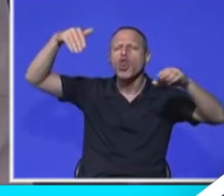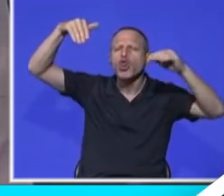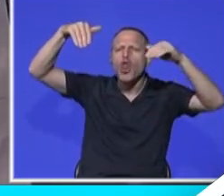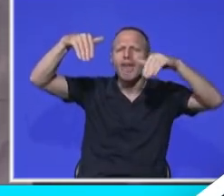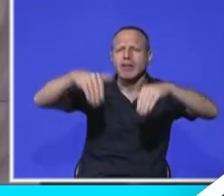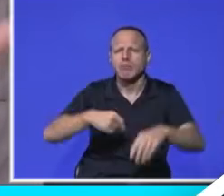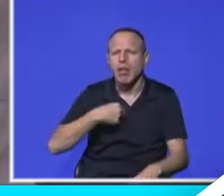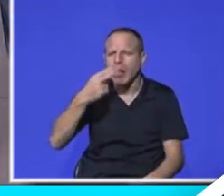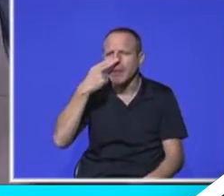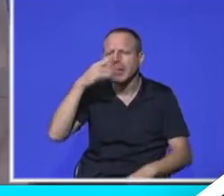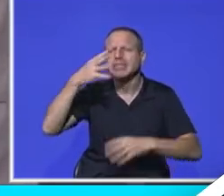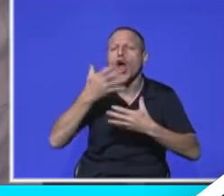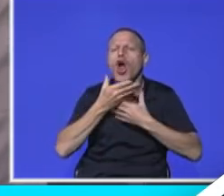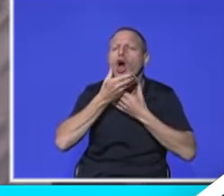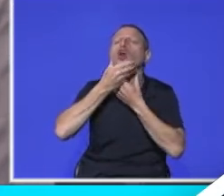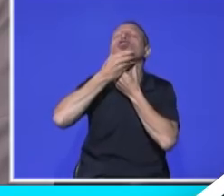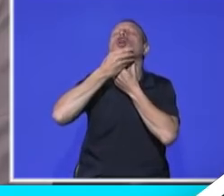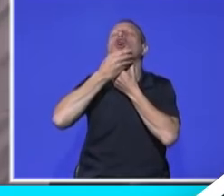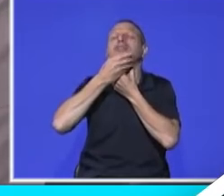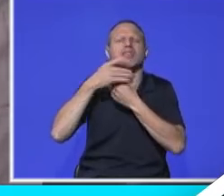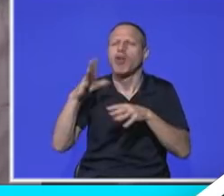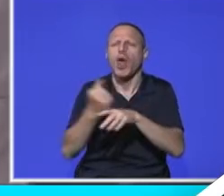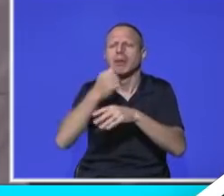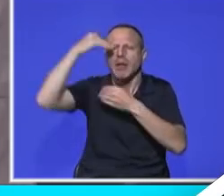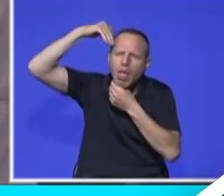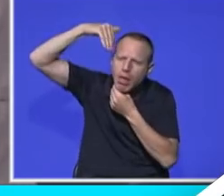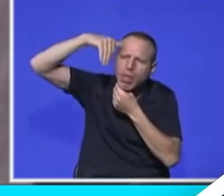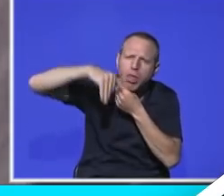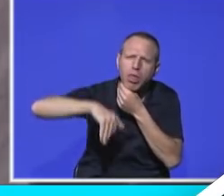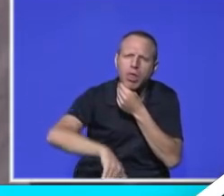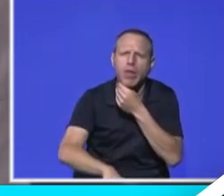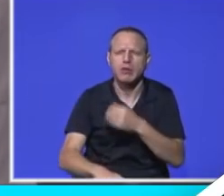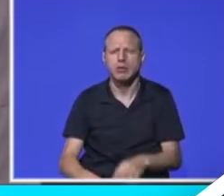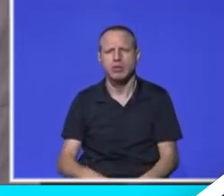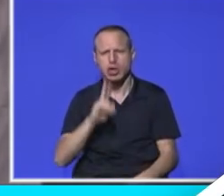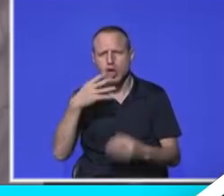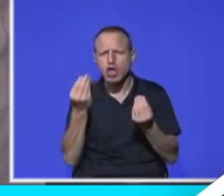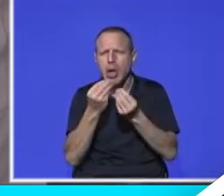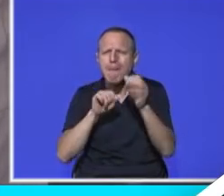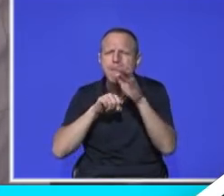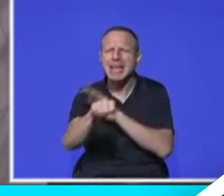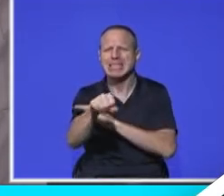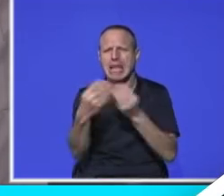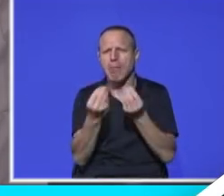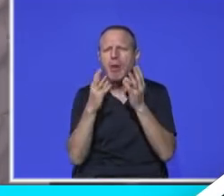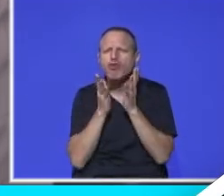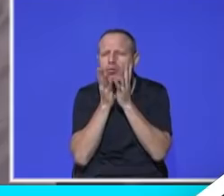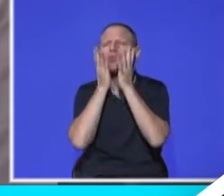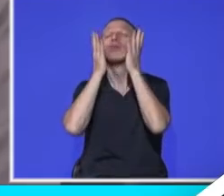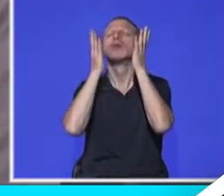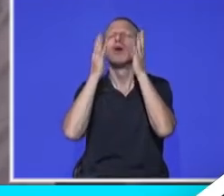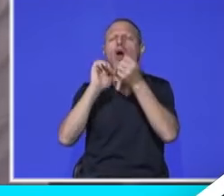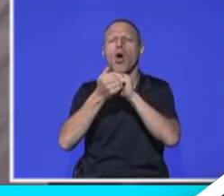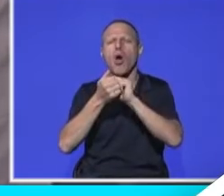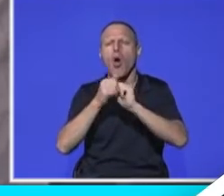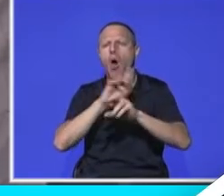מנסה להוציא את הראש ואתה לא מצליח, ועוד משהו מכניס אותך פנימה. יש בכלל איזושהי פרצה במשהו, או רק, בוא